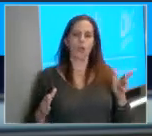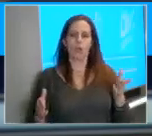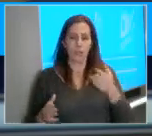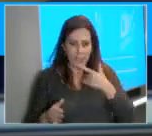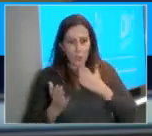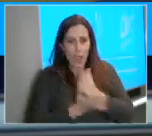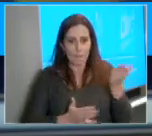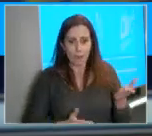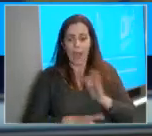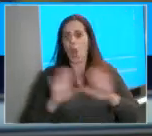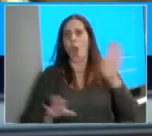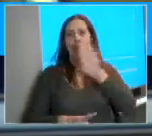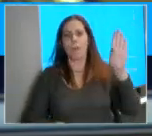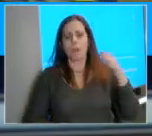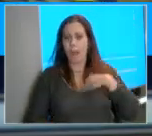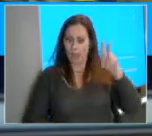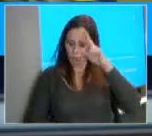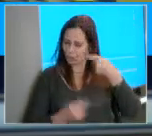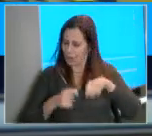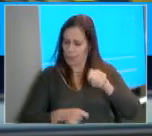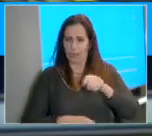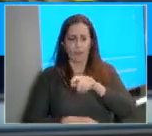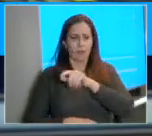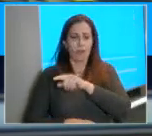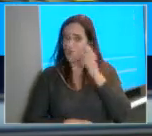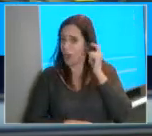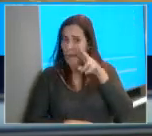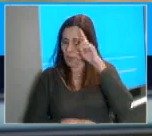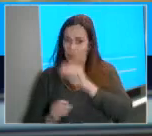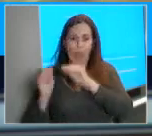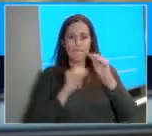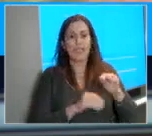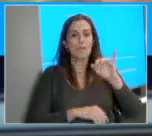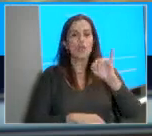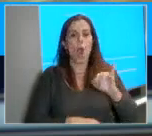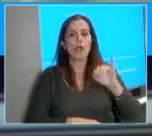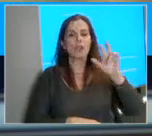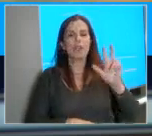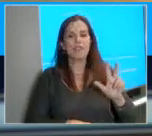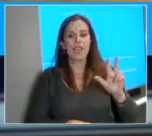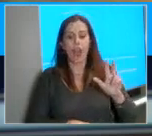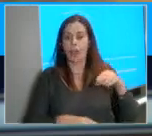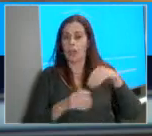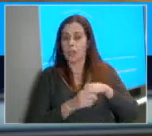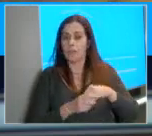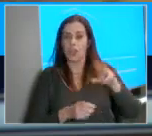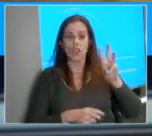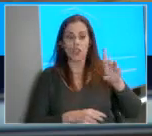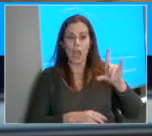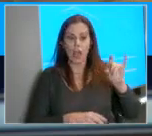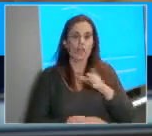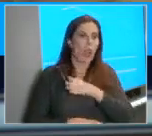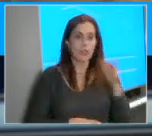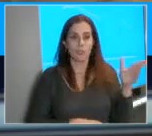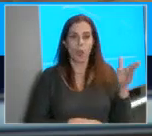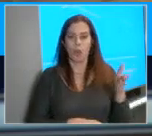מרכז, תגידו את האמת. רק לא ביבי. אני ליכודניק, חבר הכנסת גדי אברקו, שבאתי מהליכוד עם יועז הנדל וצביקה האוזר, יושב יחד עם אופר שלח, מהמחנה